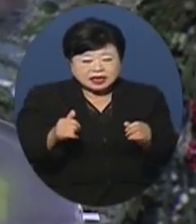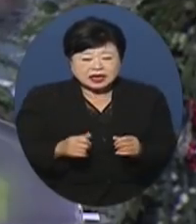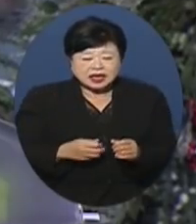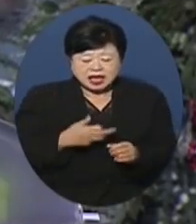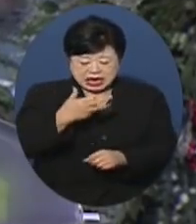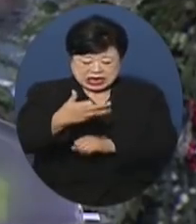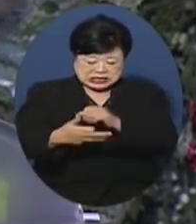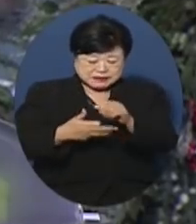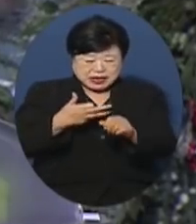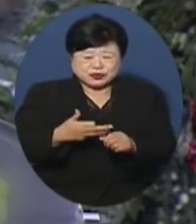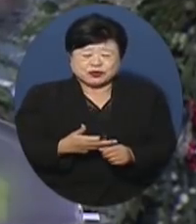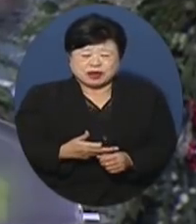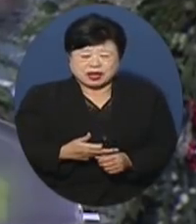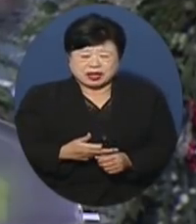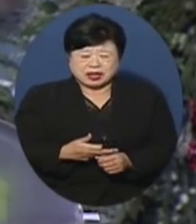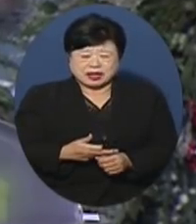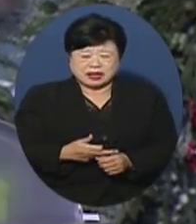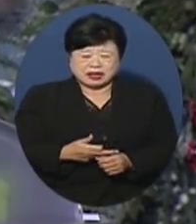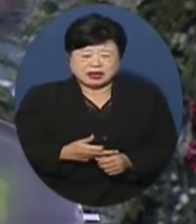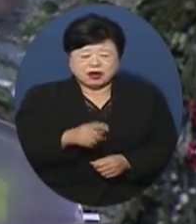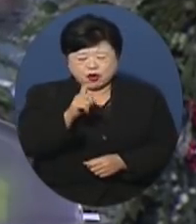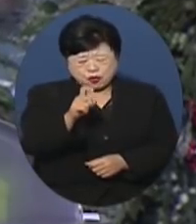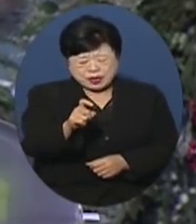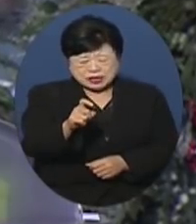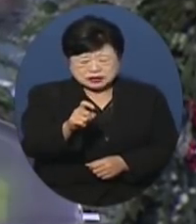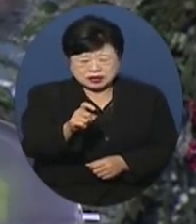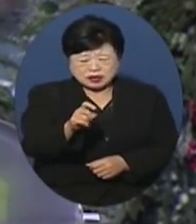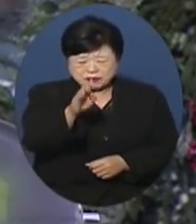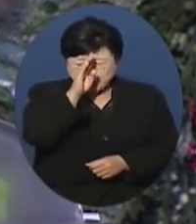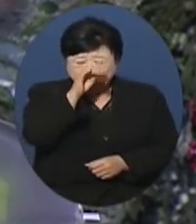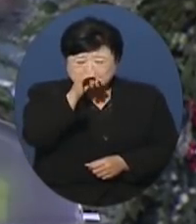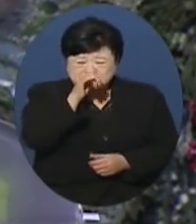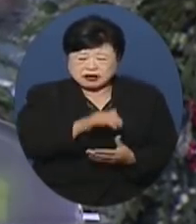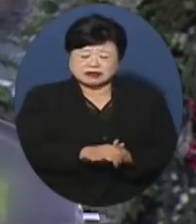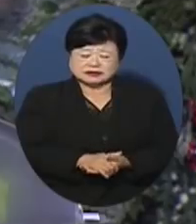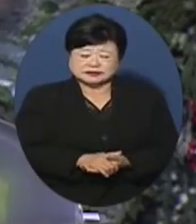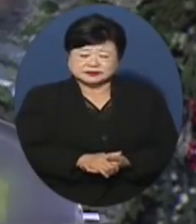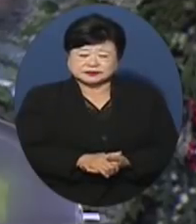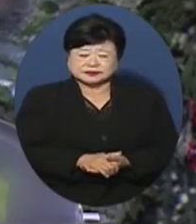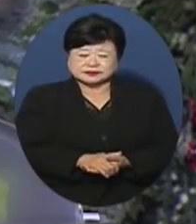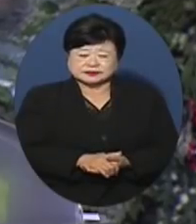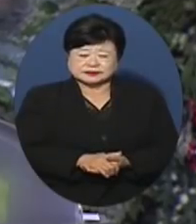동안 꼬부라져 조금도 펴지 못하는 병을 앓고 있었습니다.